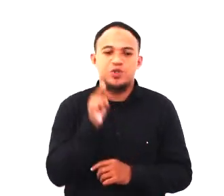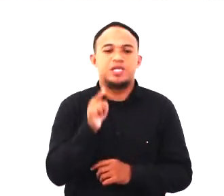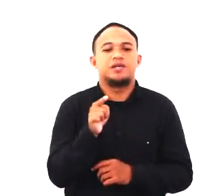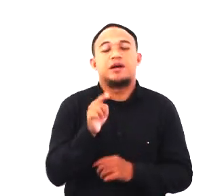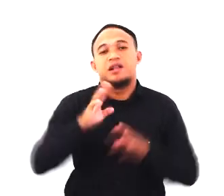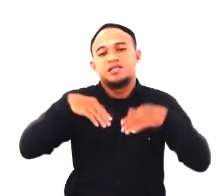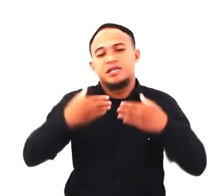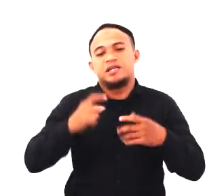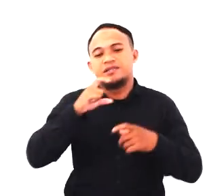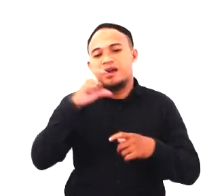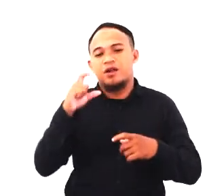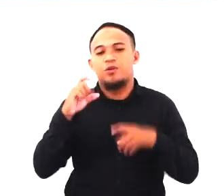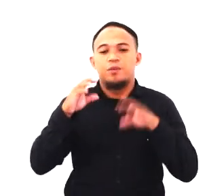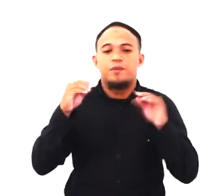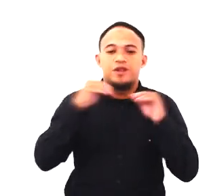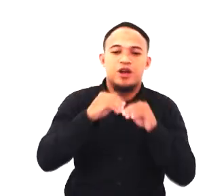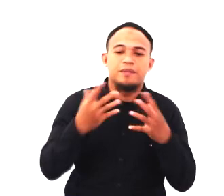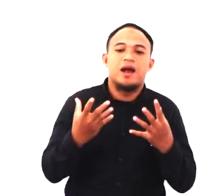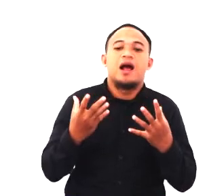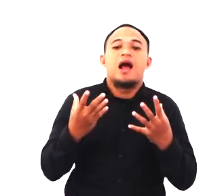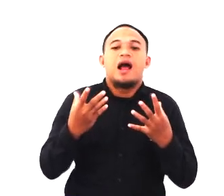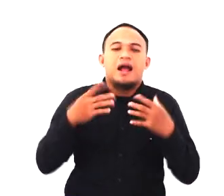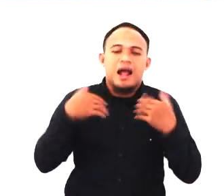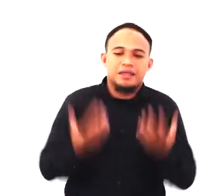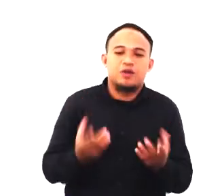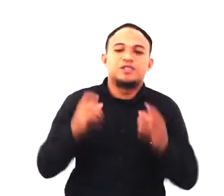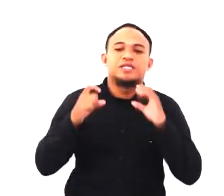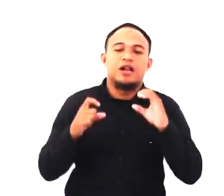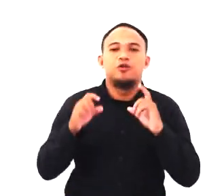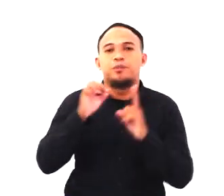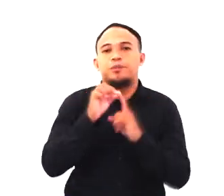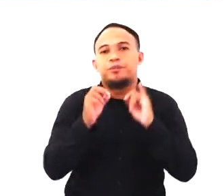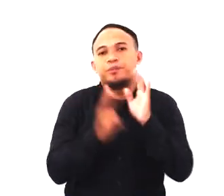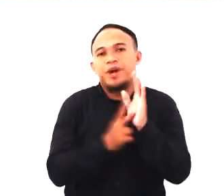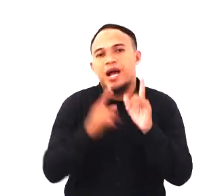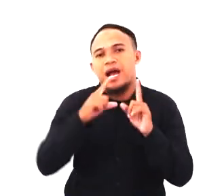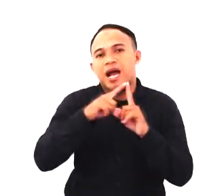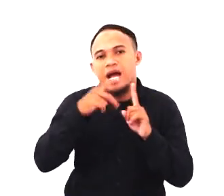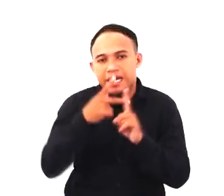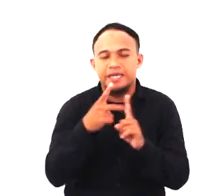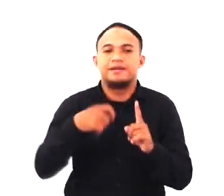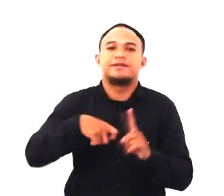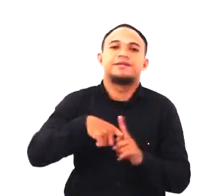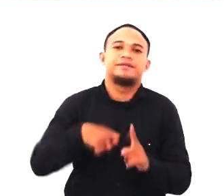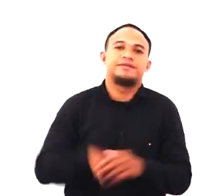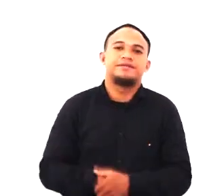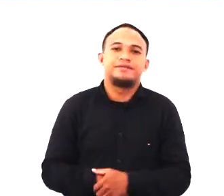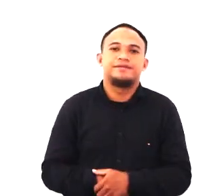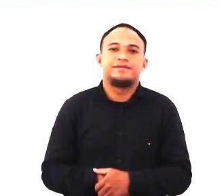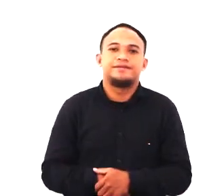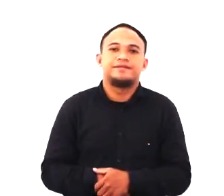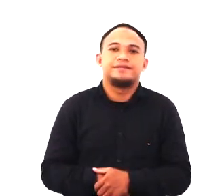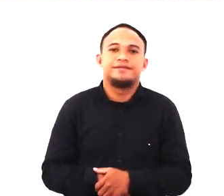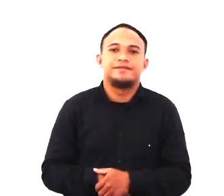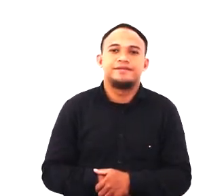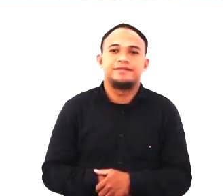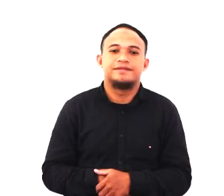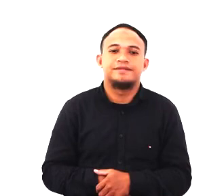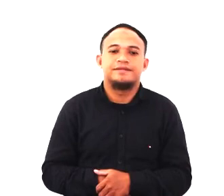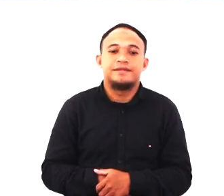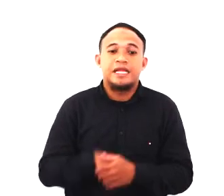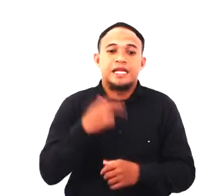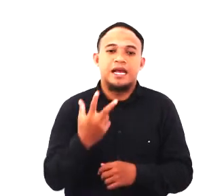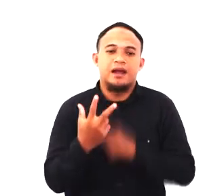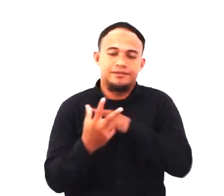ya, menyeleksi calon pengguna anggaran atau calon pihak ketiga. Karena ini saja untuk putus